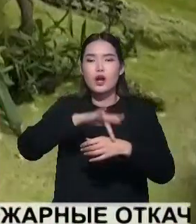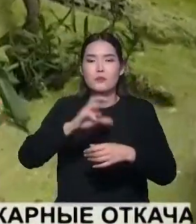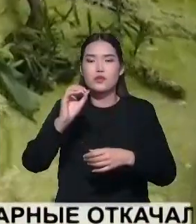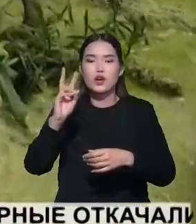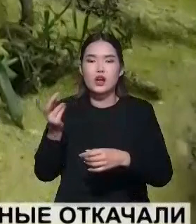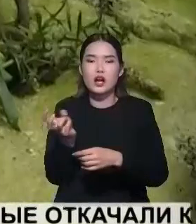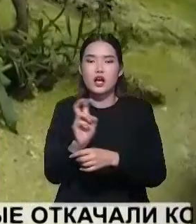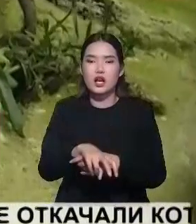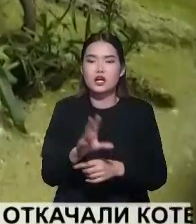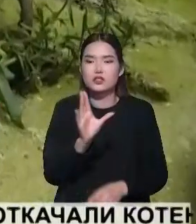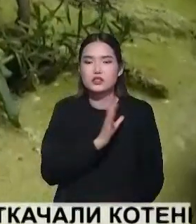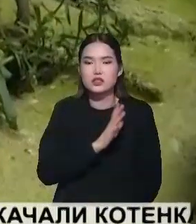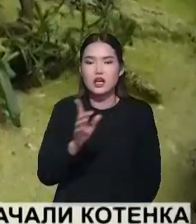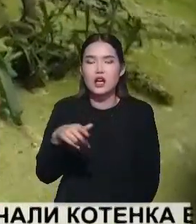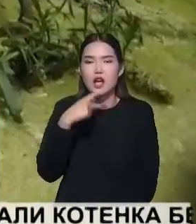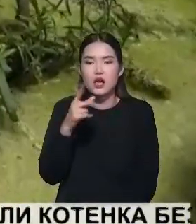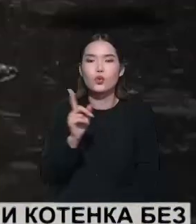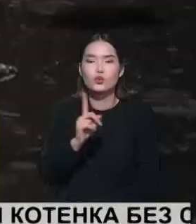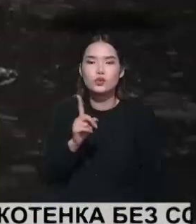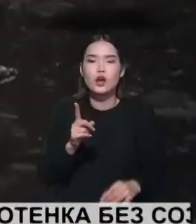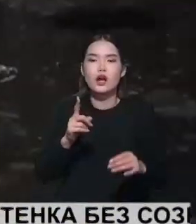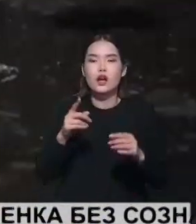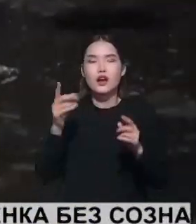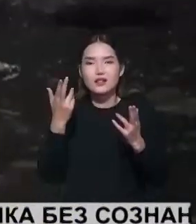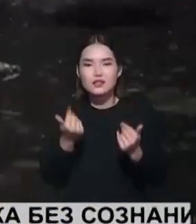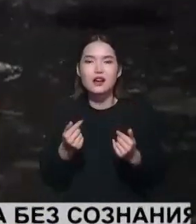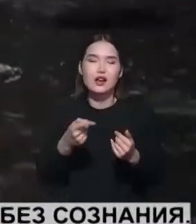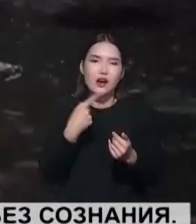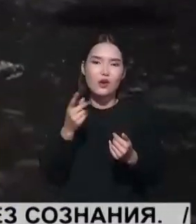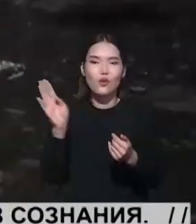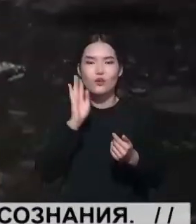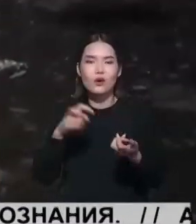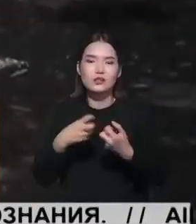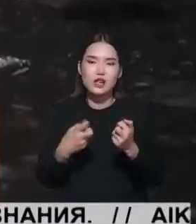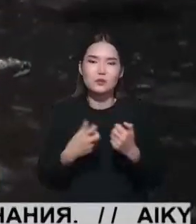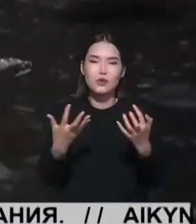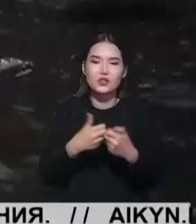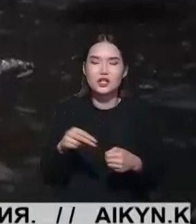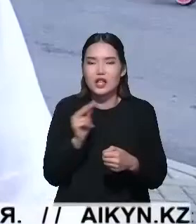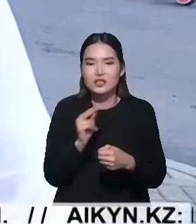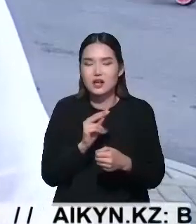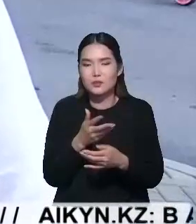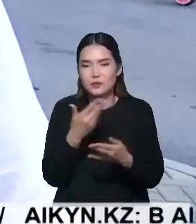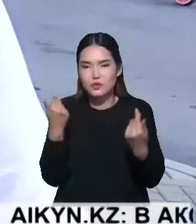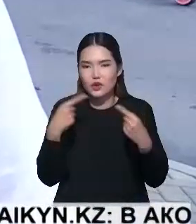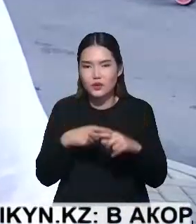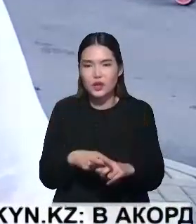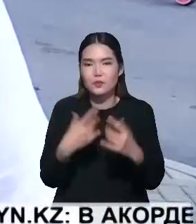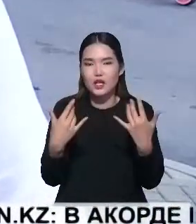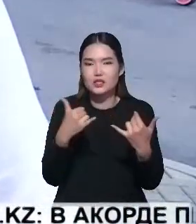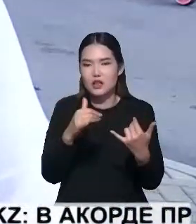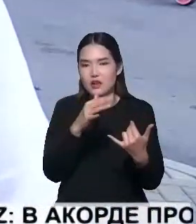думают иначе. Халатность со стороны строителей они исключают, а причиной возникшей проблемы считают неработающие насосы. В настоящее время,